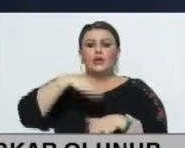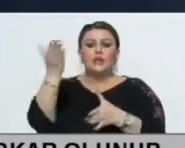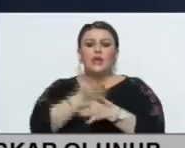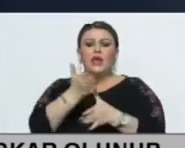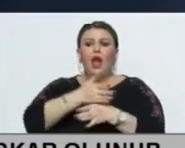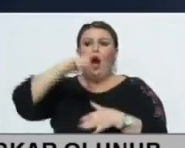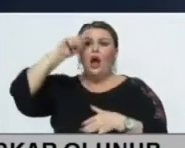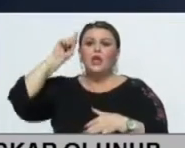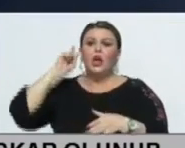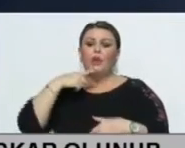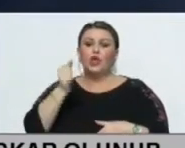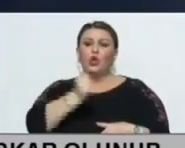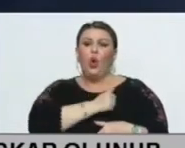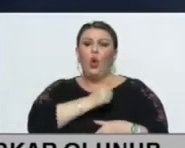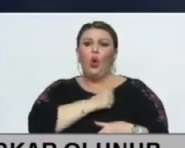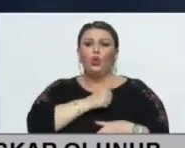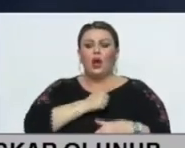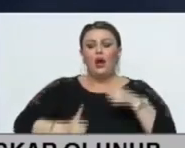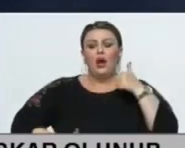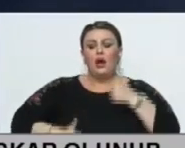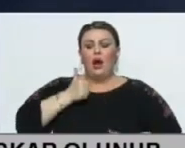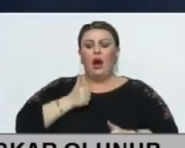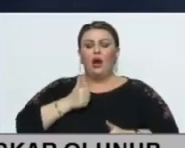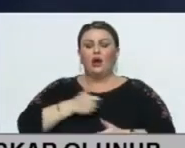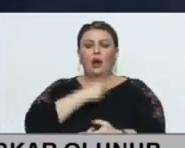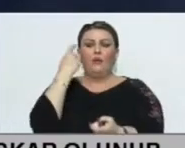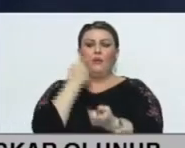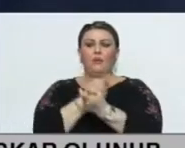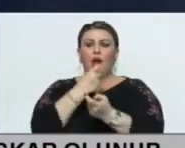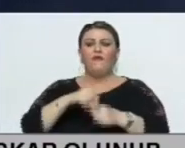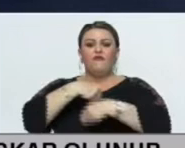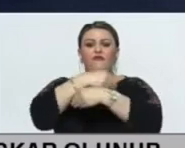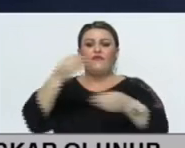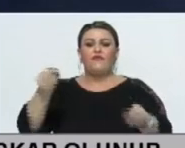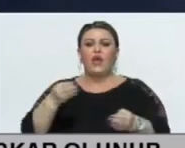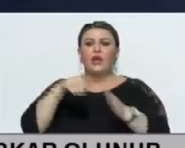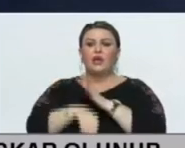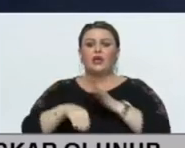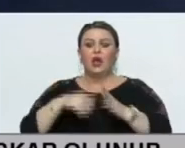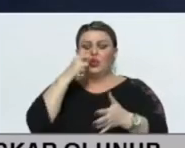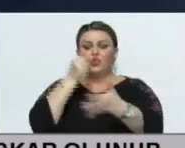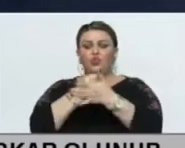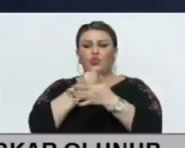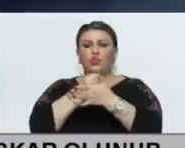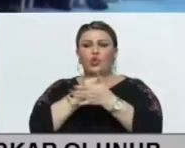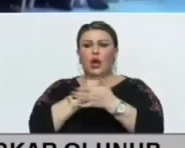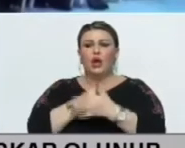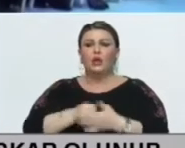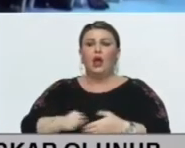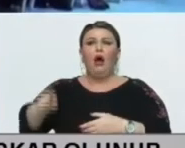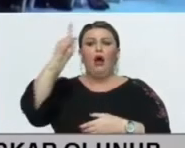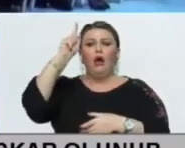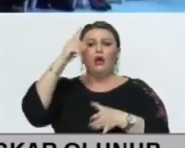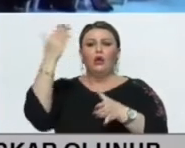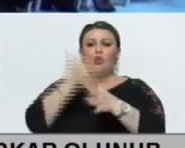ve Azerbaycan ordusunun kahramanlığı sayesinde verilen destansı bir mücadeleyle hamdolsun